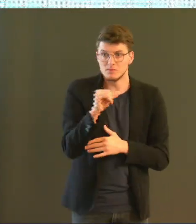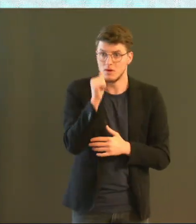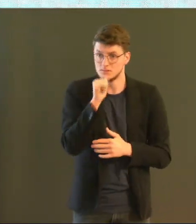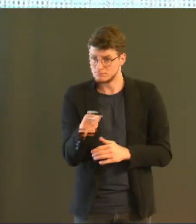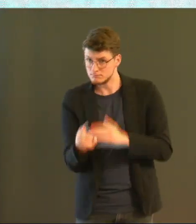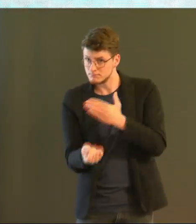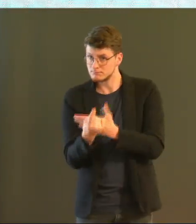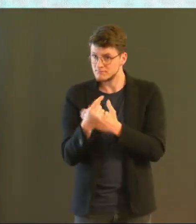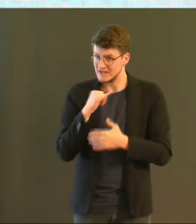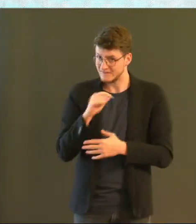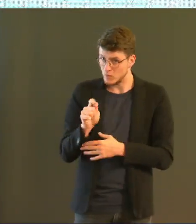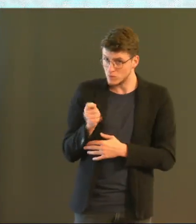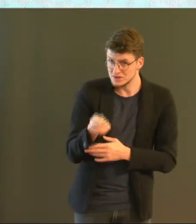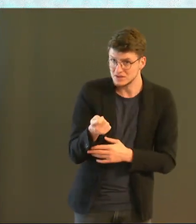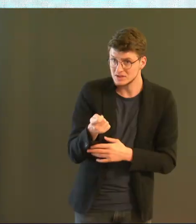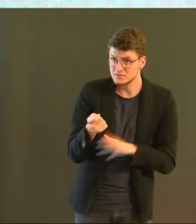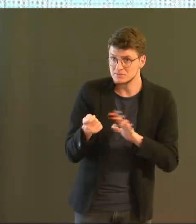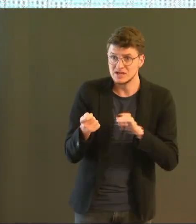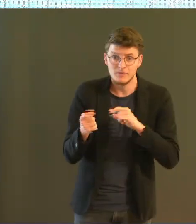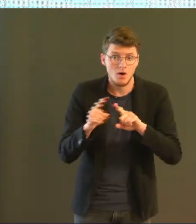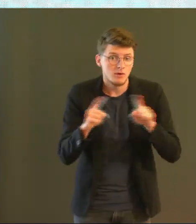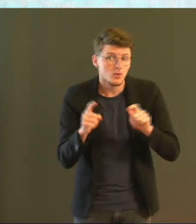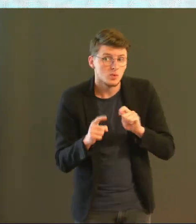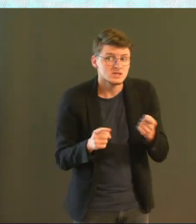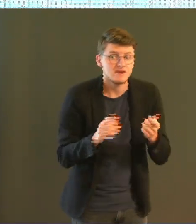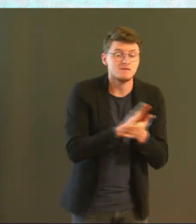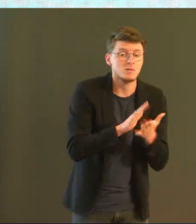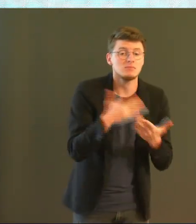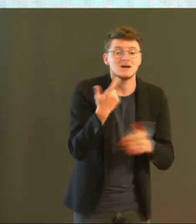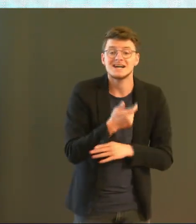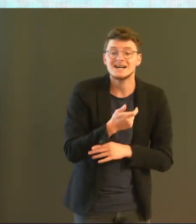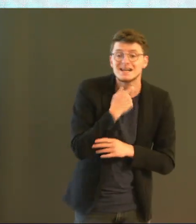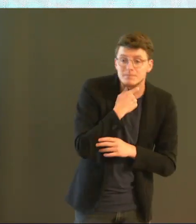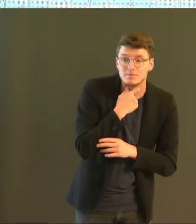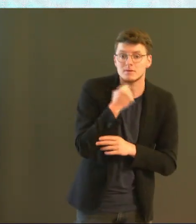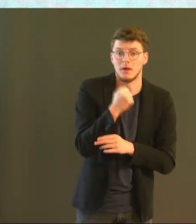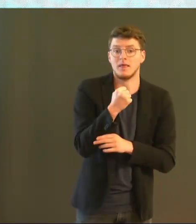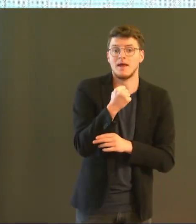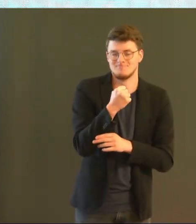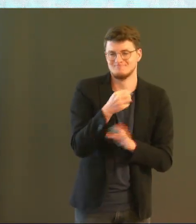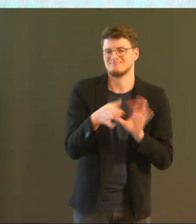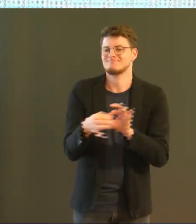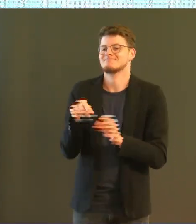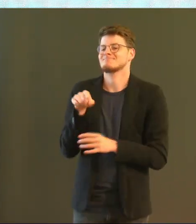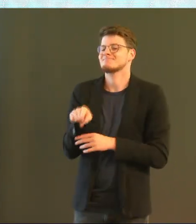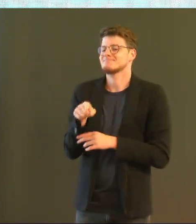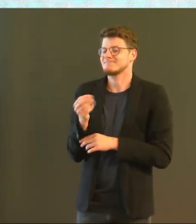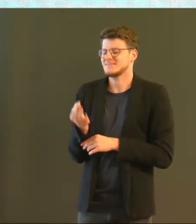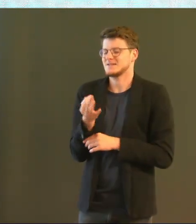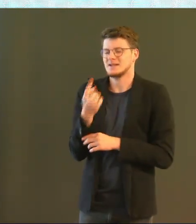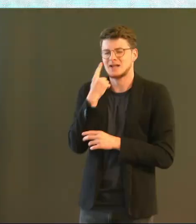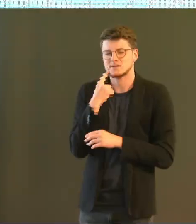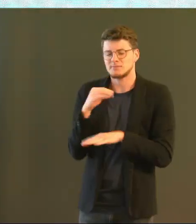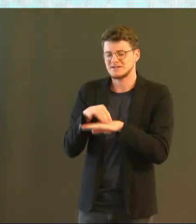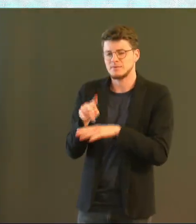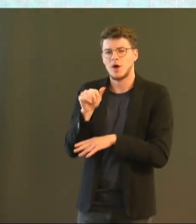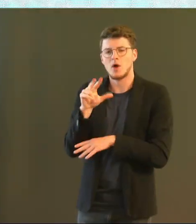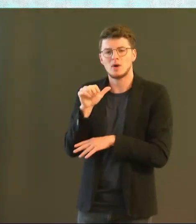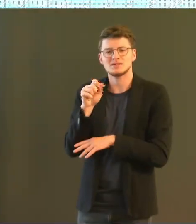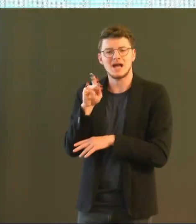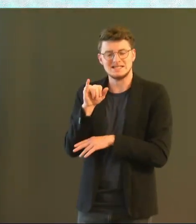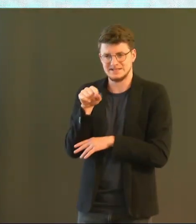fixé mais tendre virus aux tripes visiatome historique spécifique l'efs nature au côté d'alan